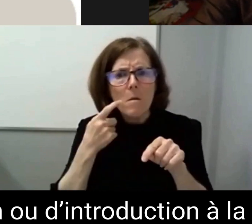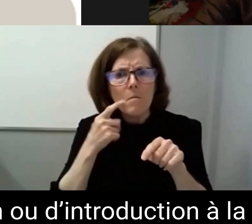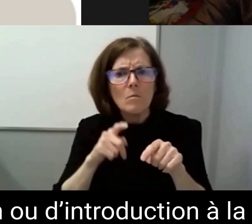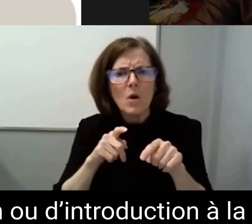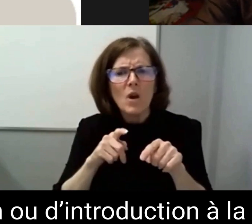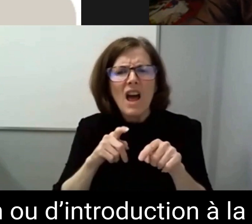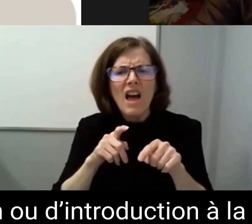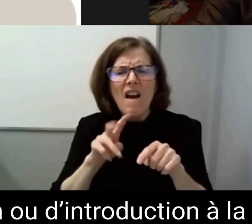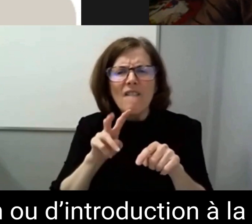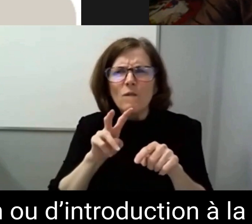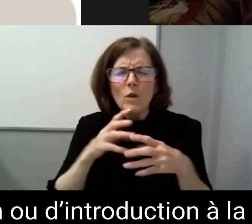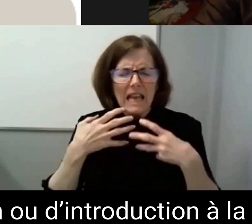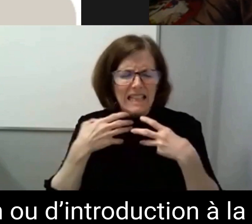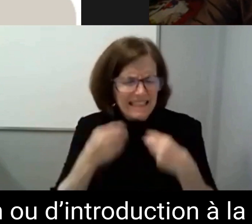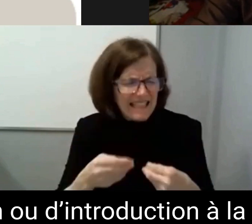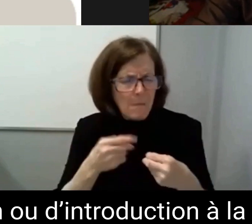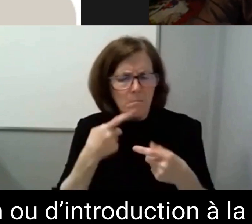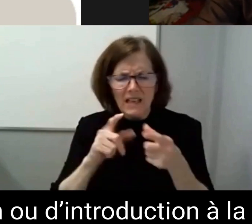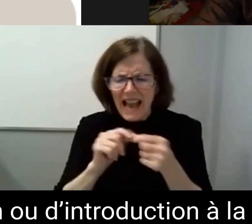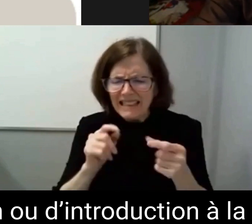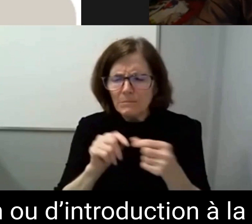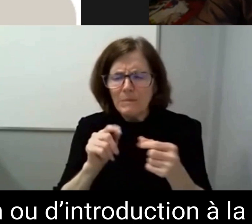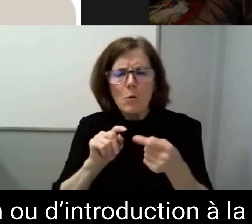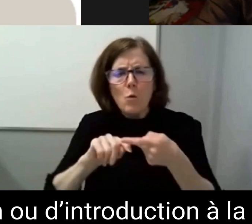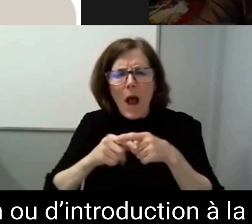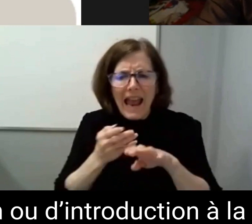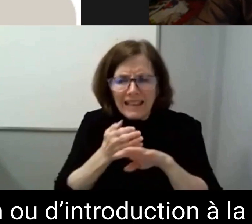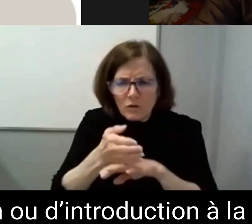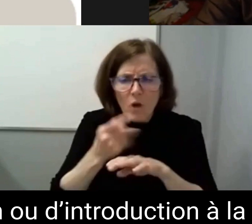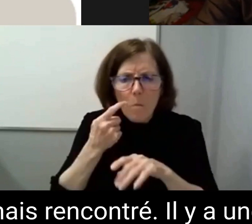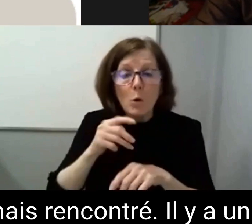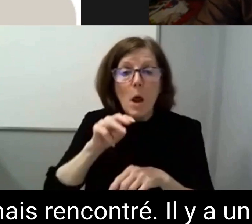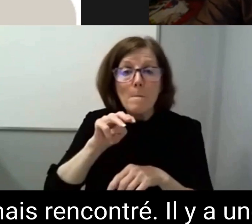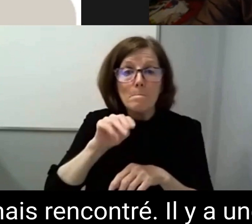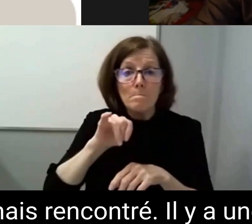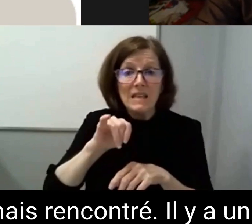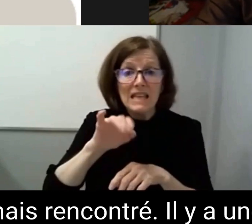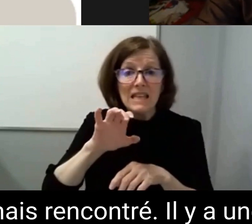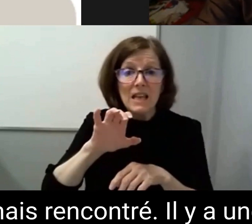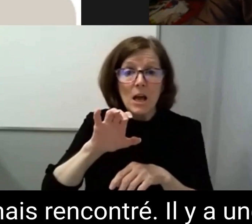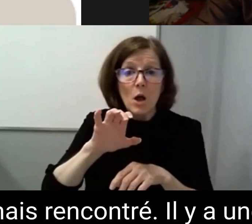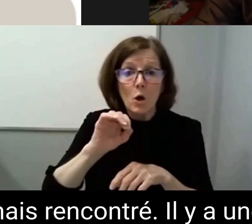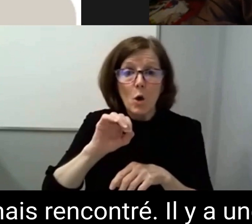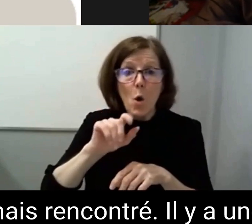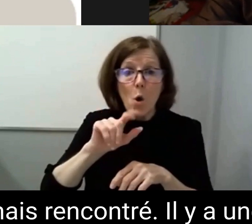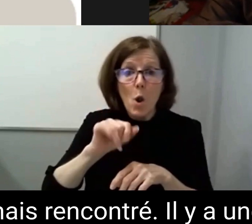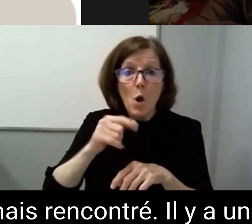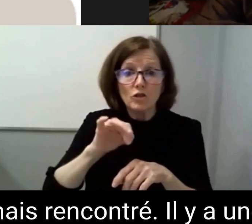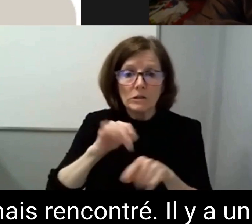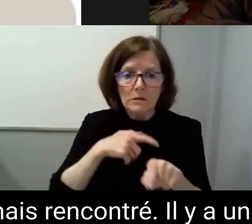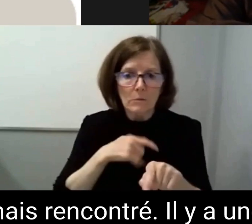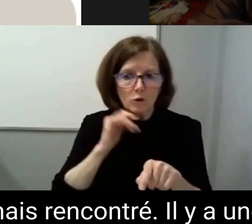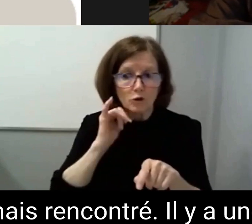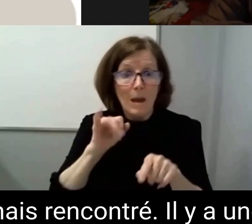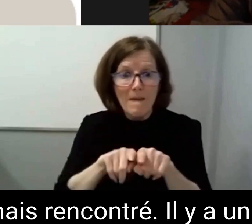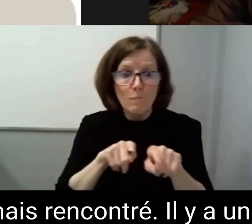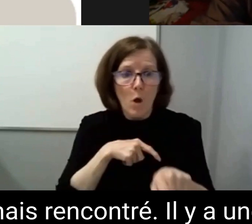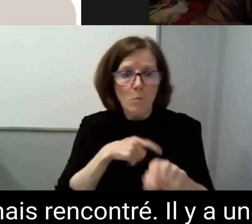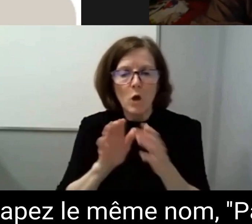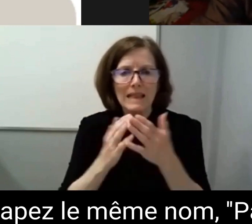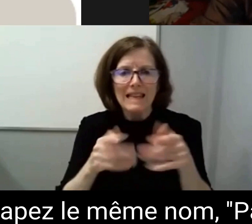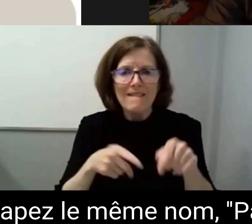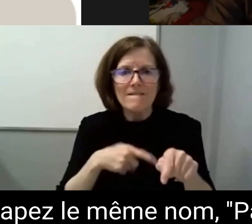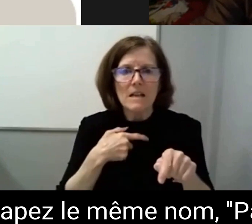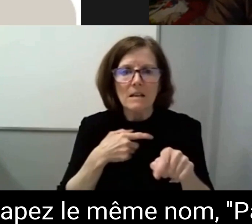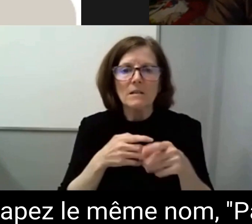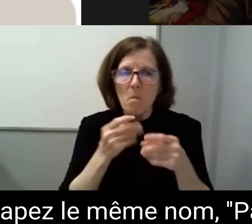ou d'introduction à la mycologie que moi, que j'ai jamais rencontré. Il y a une version,